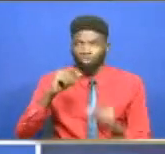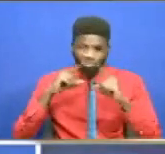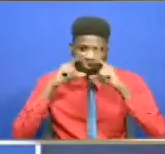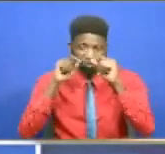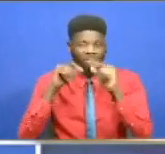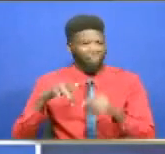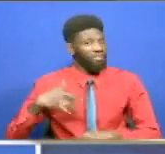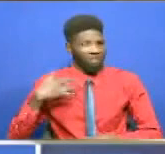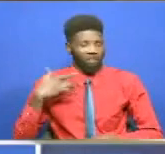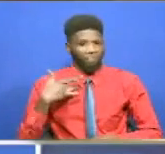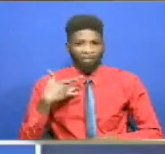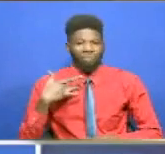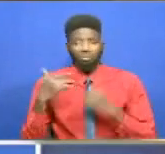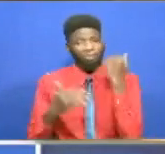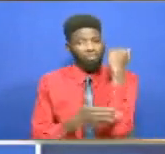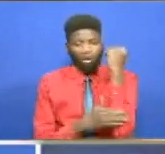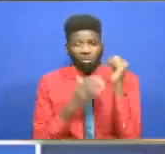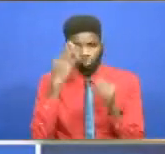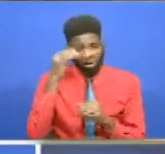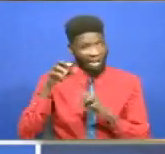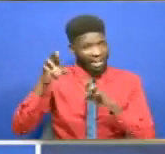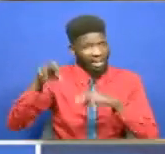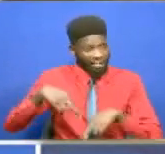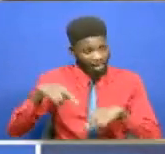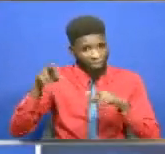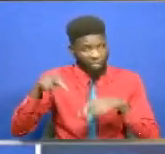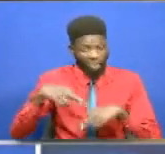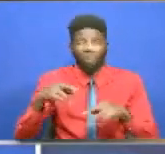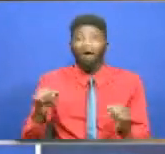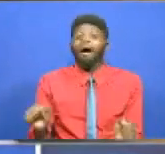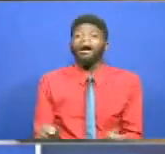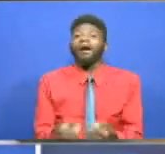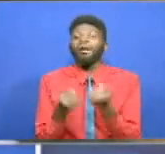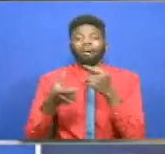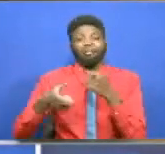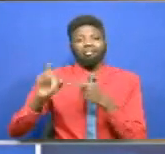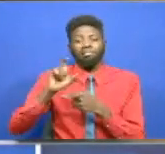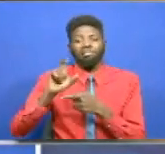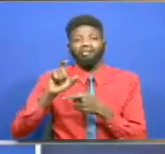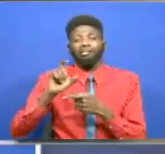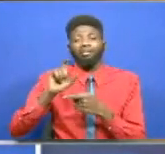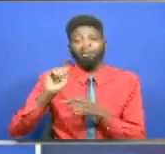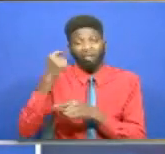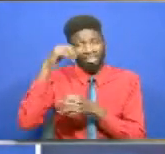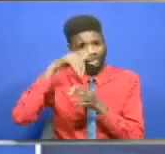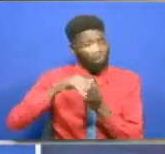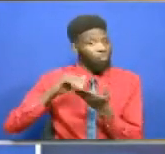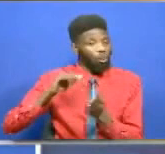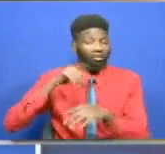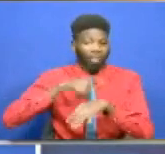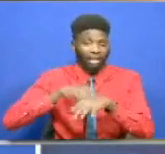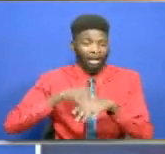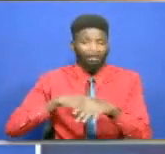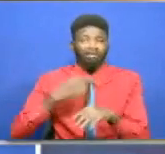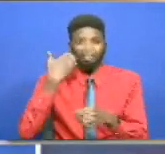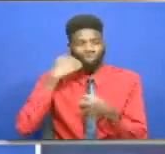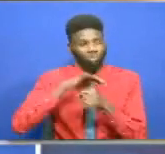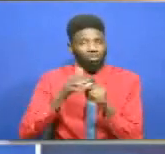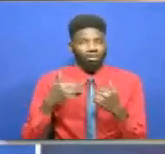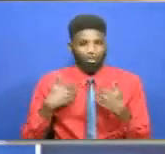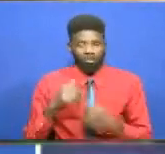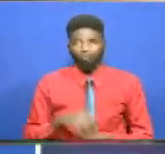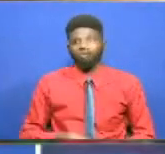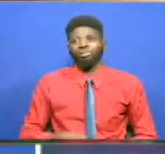vya unajisi na ubakaji nchini, hasa wakati huu wa janga la virusi vya corona. Mutua amesema kuwa idara ya mahakama